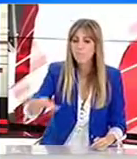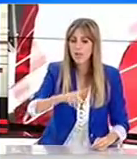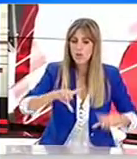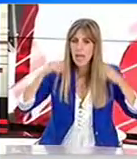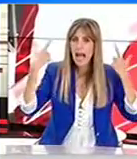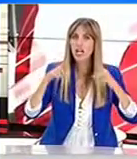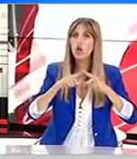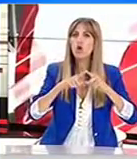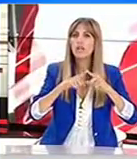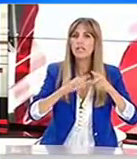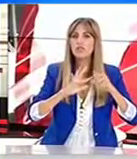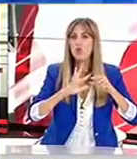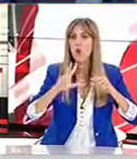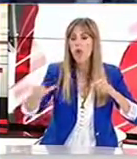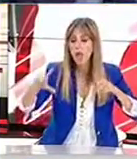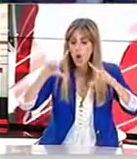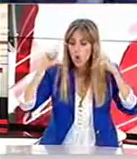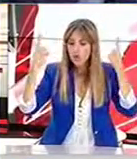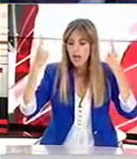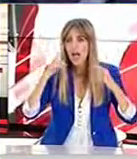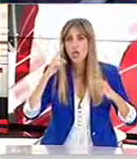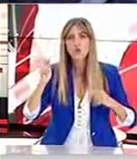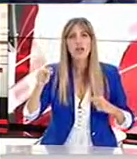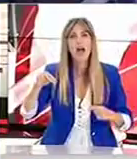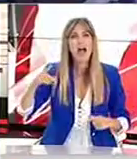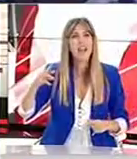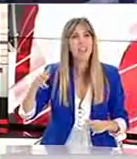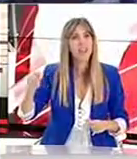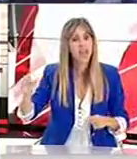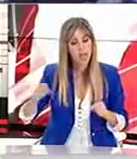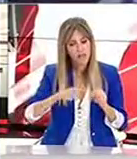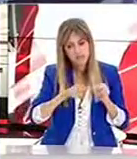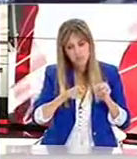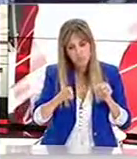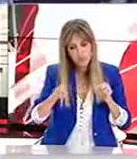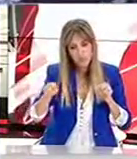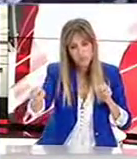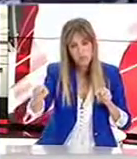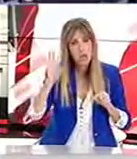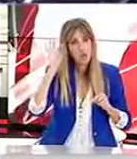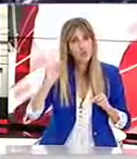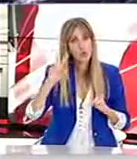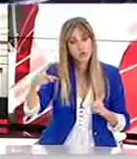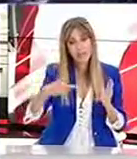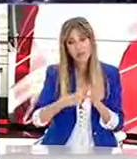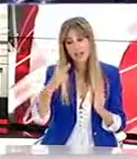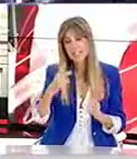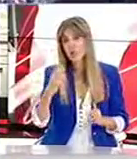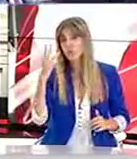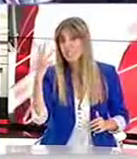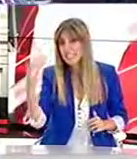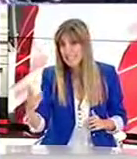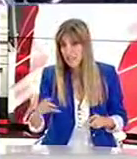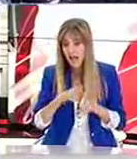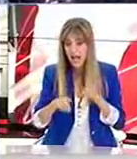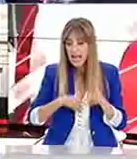στον Άγιο Ανδρέα και ο στόχος είναι, αν δεν κάνω λάθος, μέχρι το 2023 να έχει φτάσει το σιδηρόδρομος στο